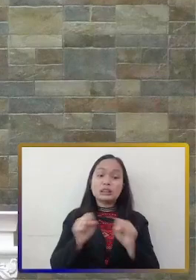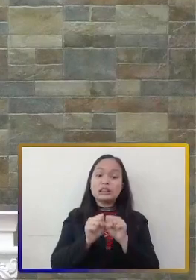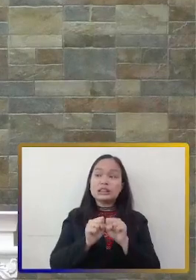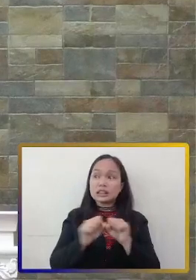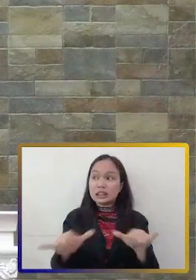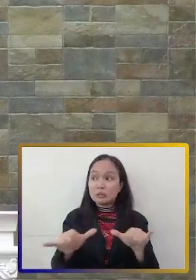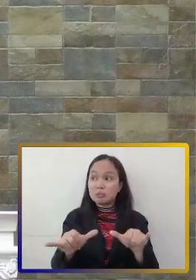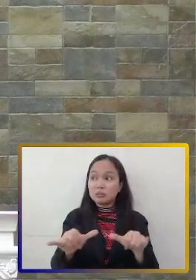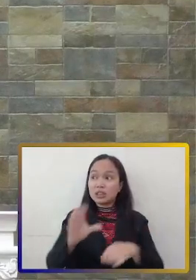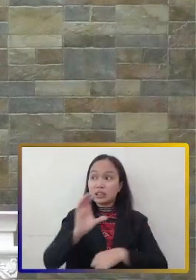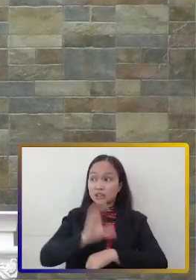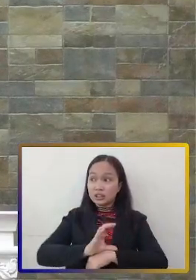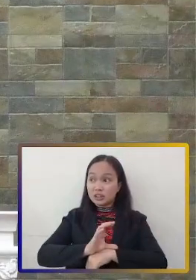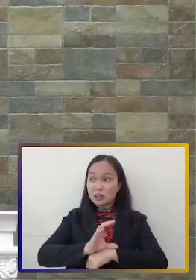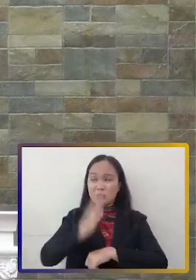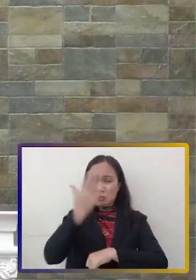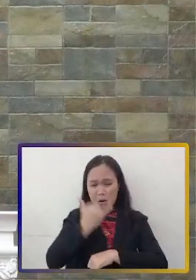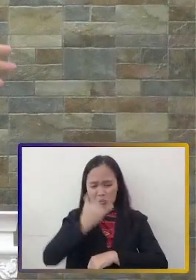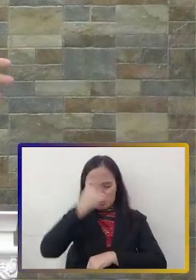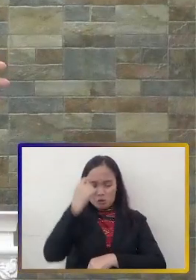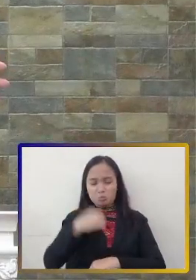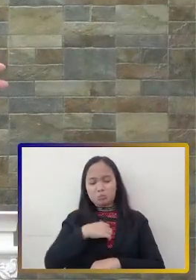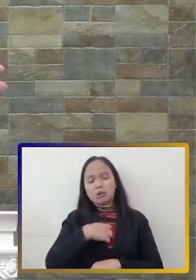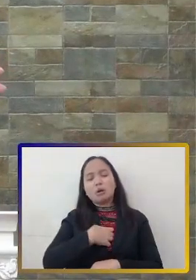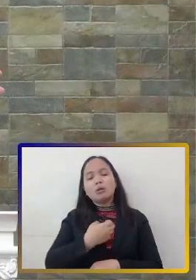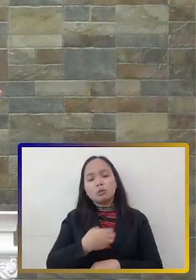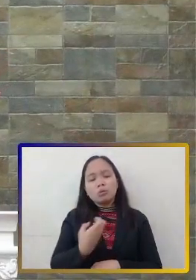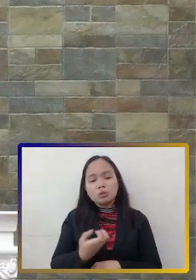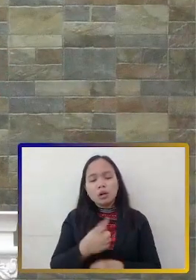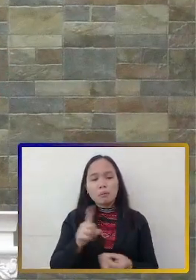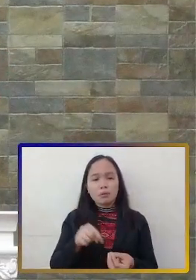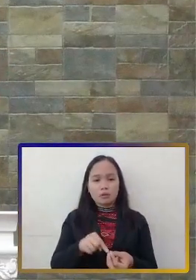ito dahilan sa emosyon ninyo sa inyong mga anak.